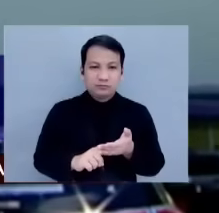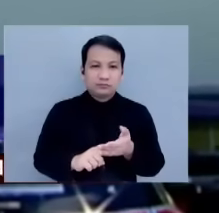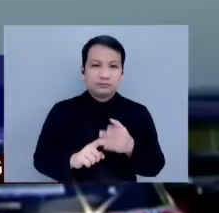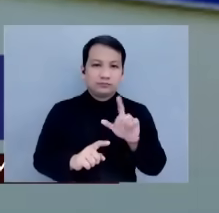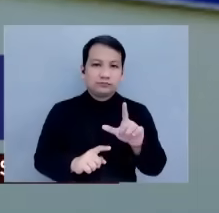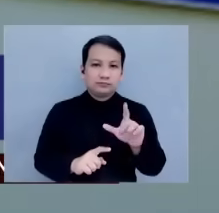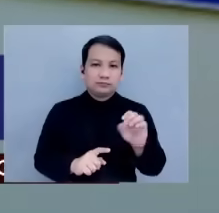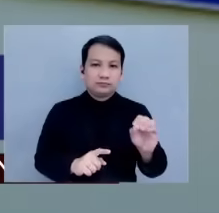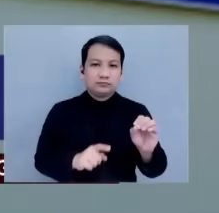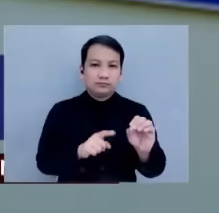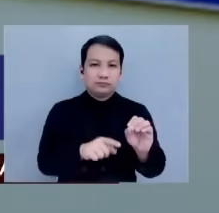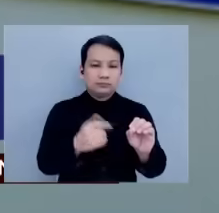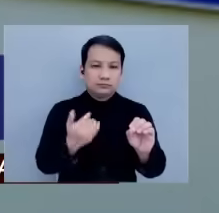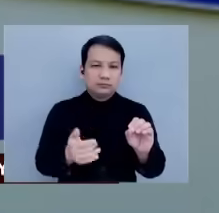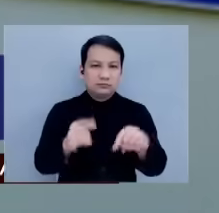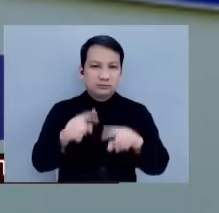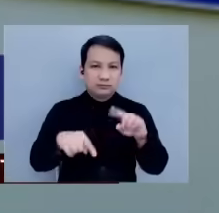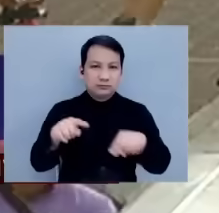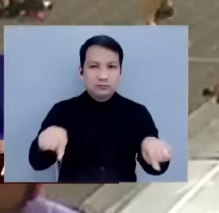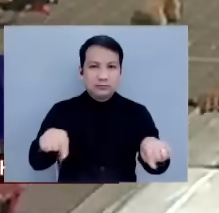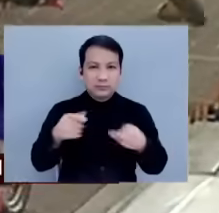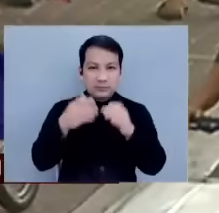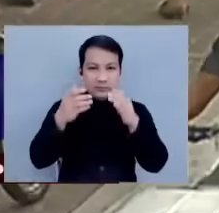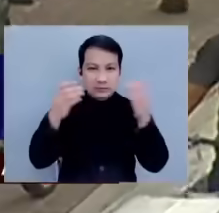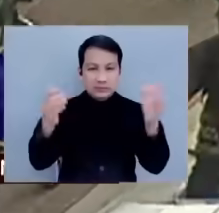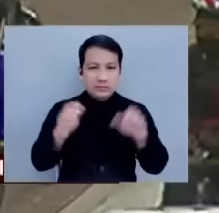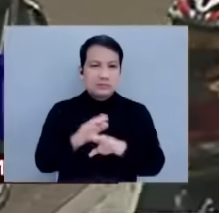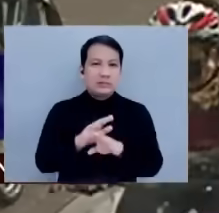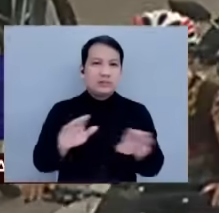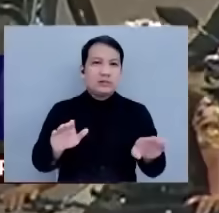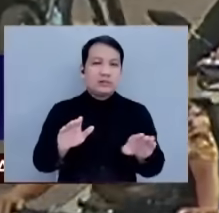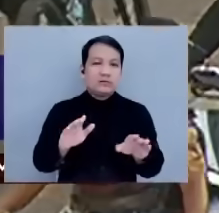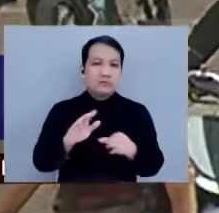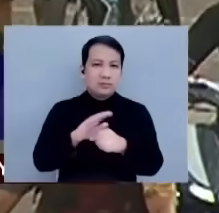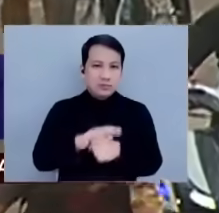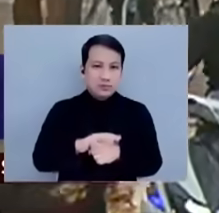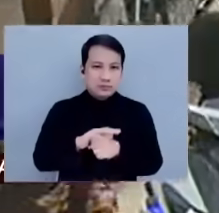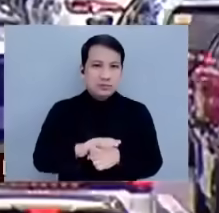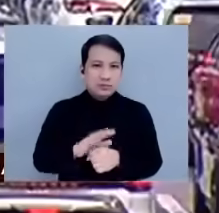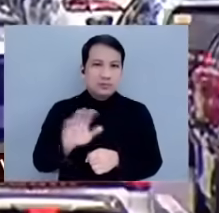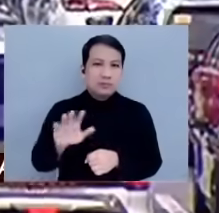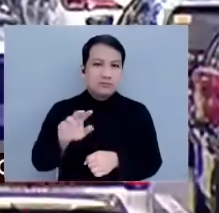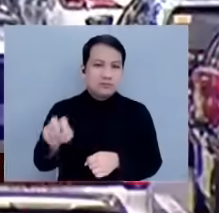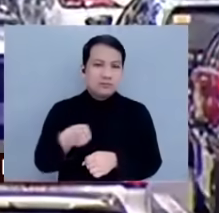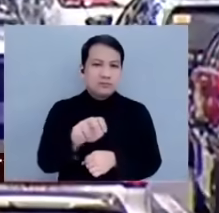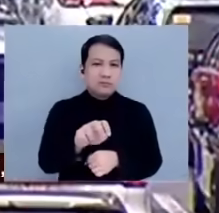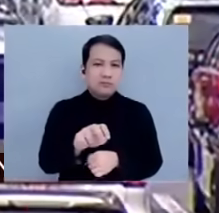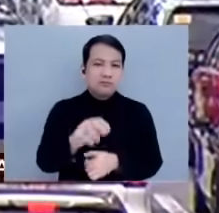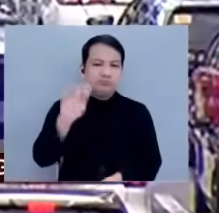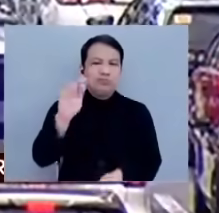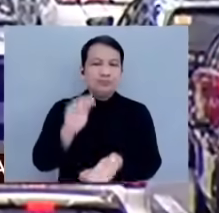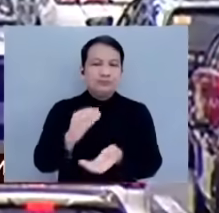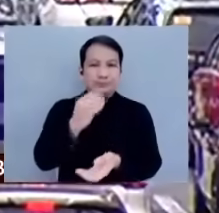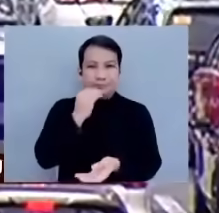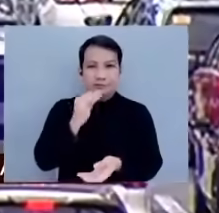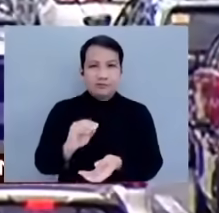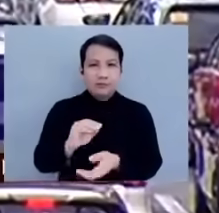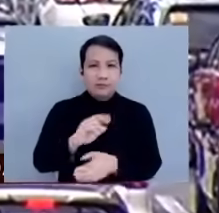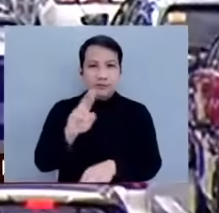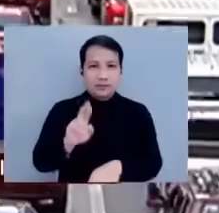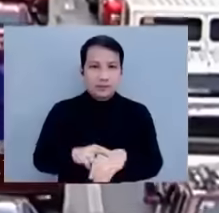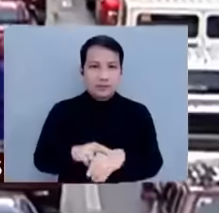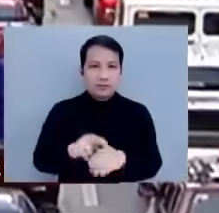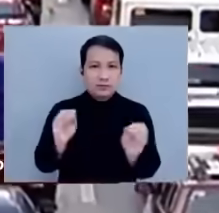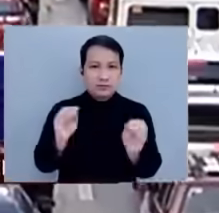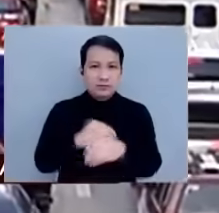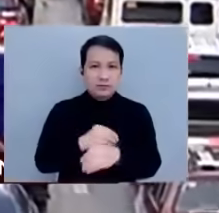panahon ngayon ng kabi-kabilang pagdiriwang kaya ayaw nilang magdulot ng stress sa mga biyahero. Naibaba na raw ang kautusan sa mga regional office. Hindi raw